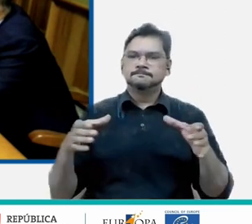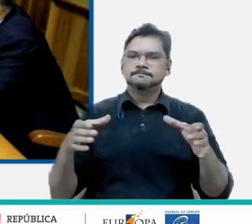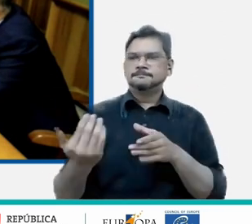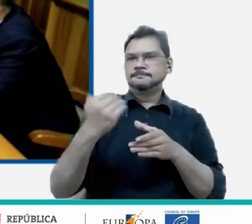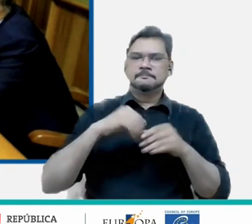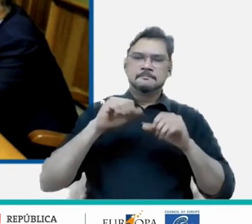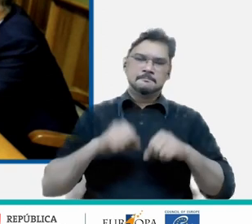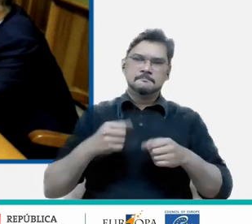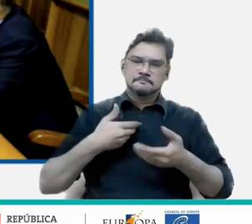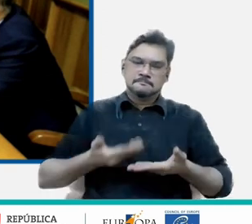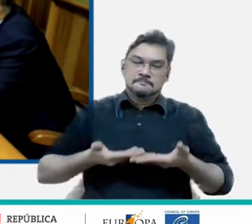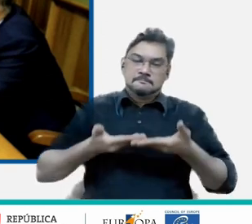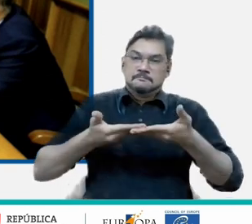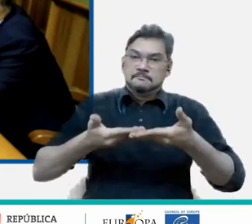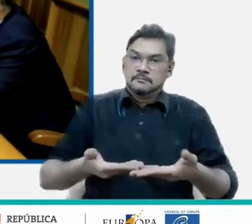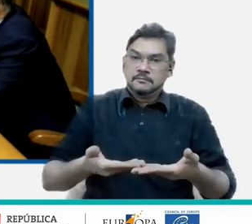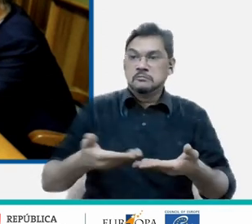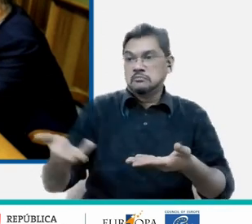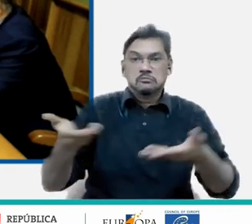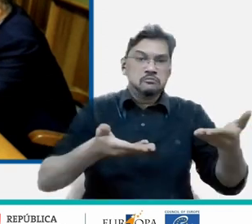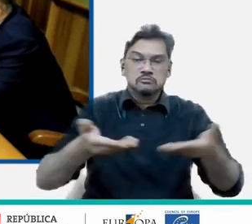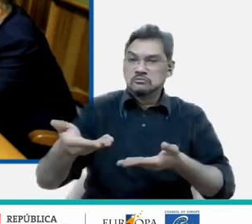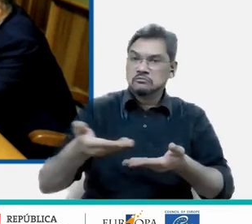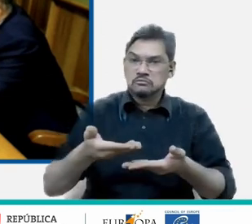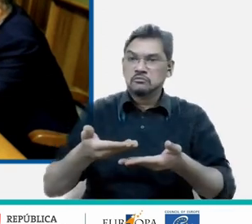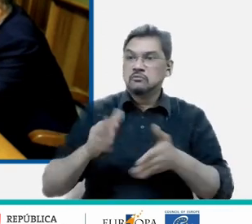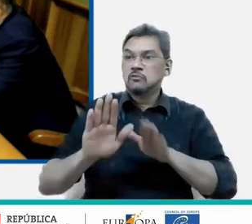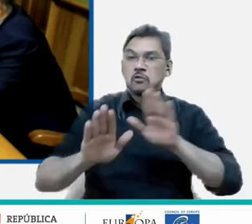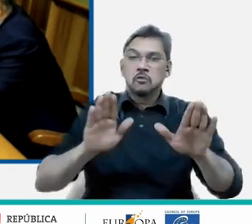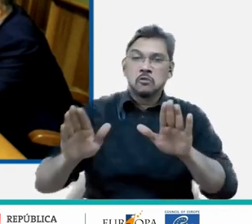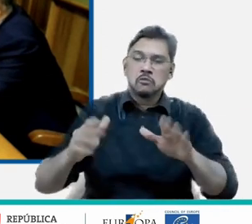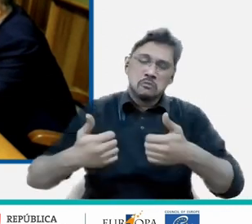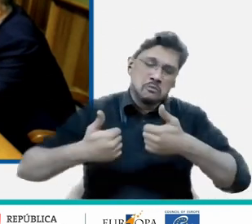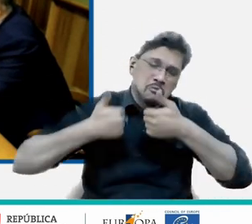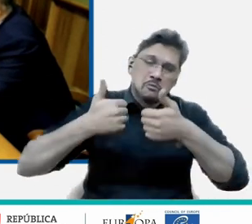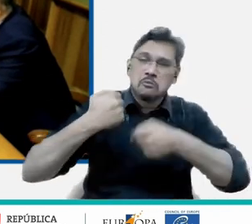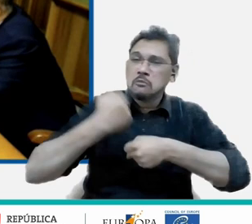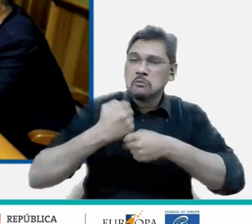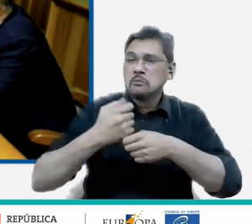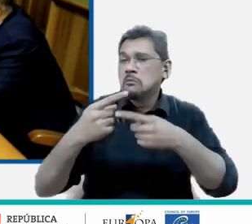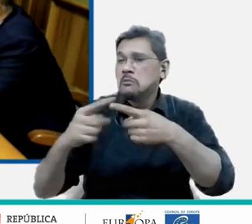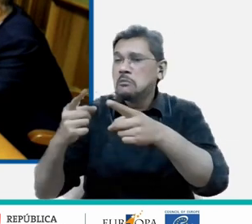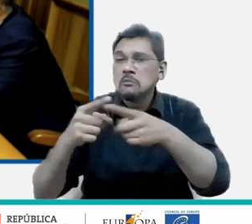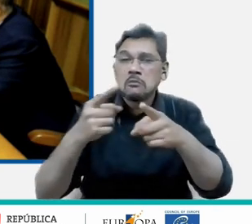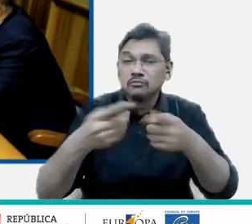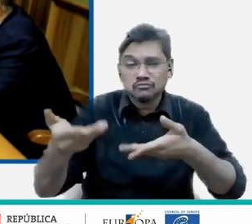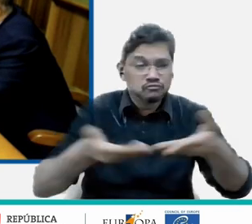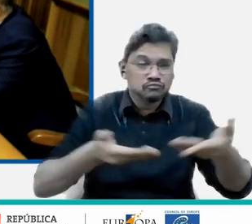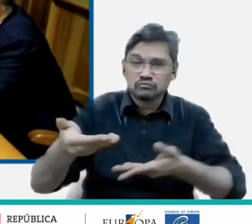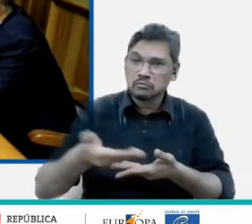в проекты на взаимовыгодной основе. Выражаем уверенность в том, что данный форум